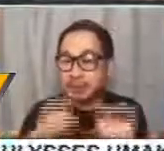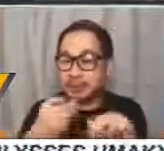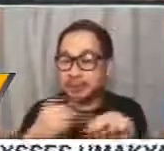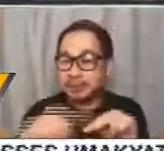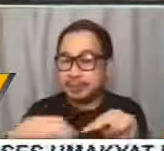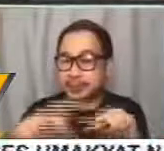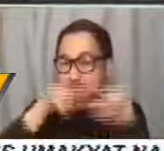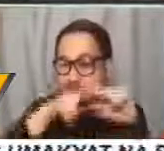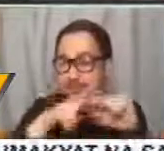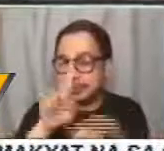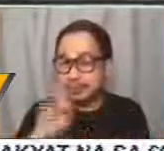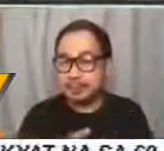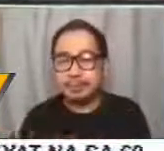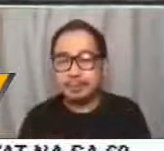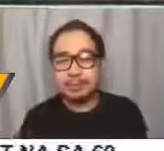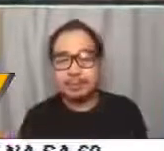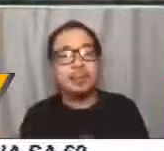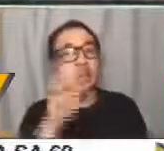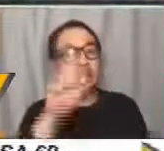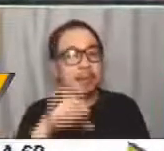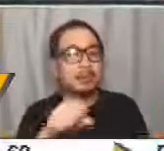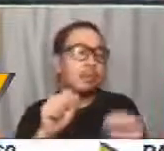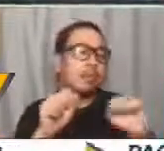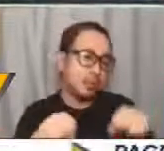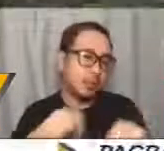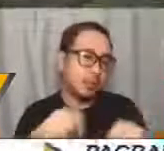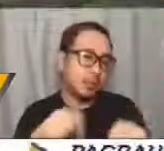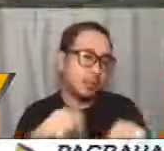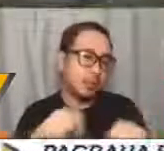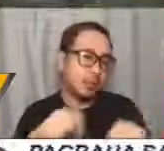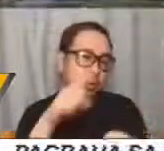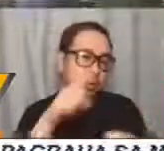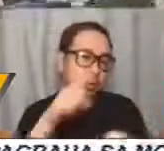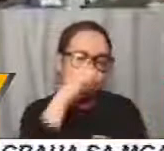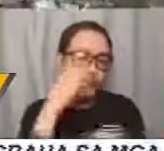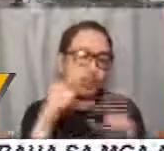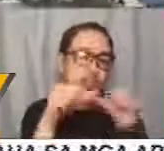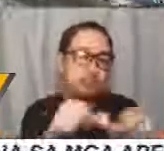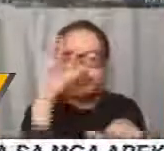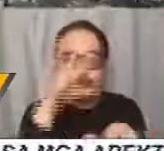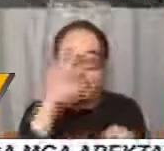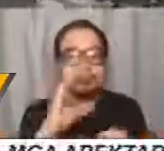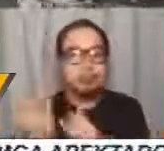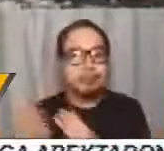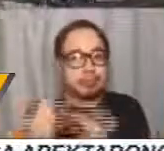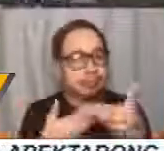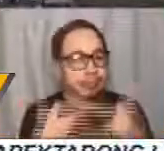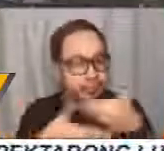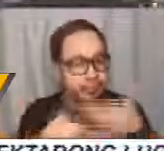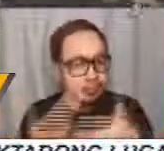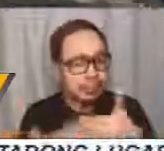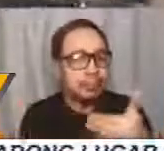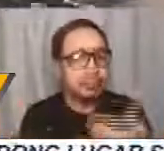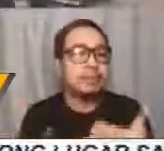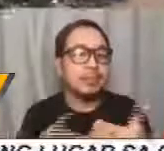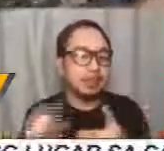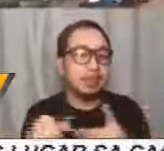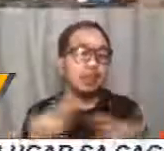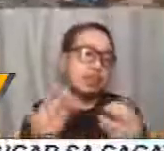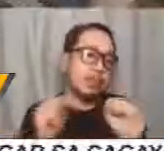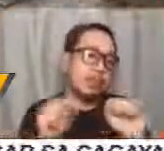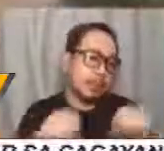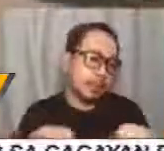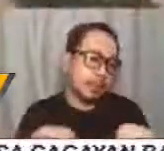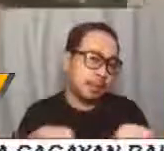It's 1.19 billion pesos worth of damages to agriculture na po ang naitala natin sa Region 1, 2, 3,